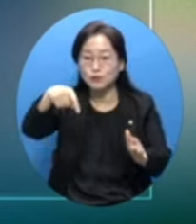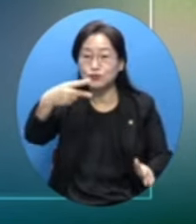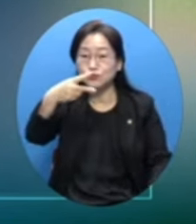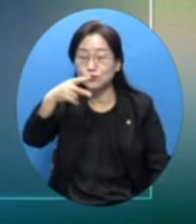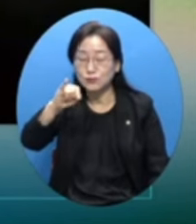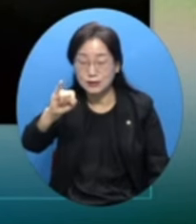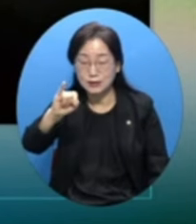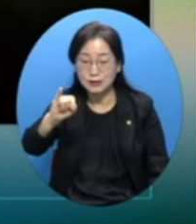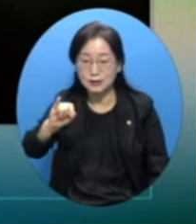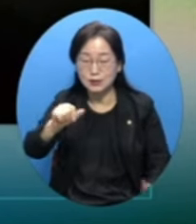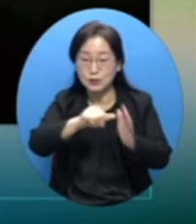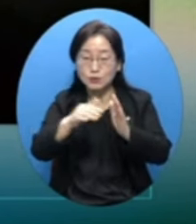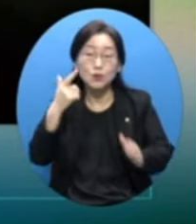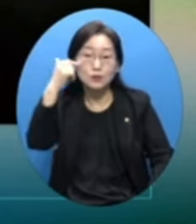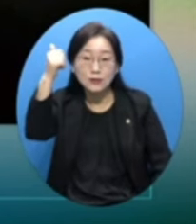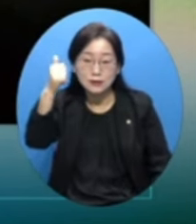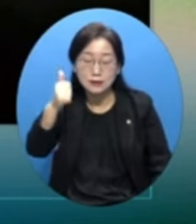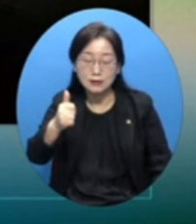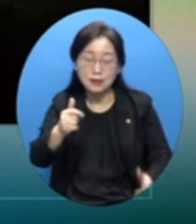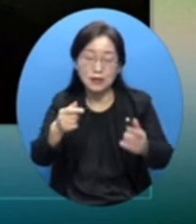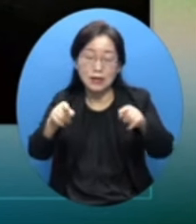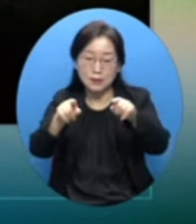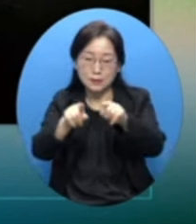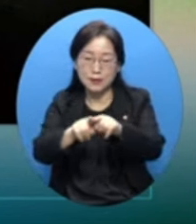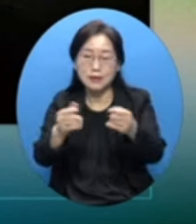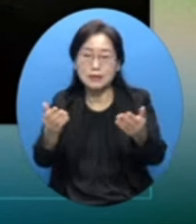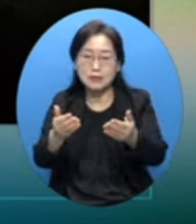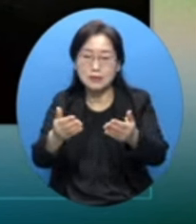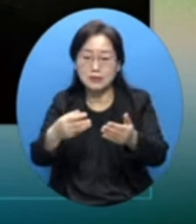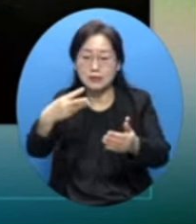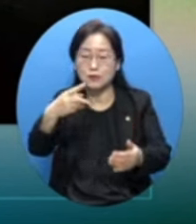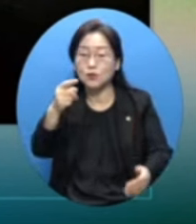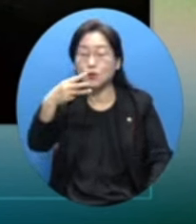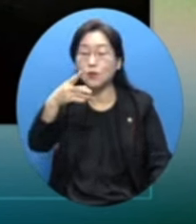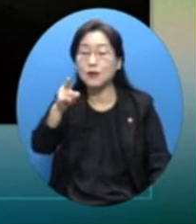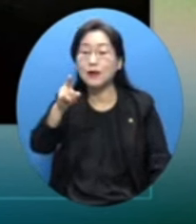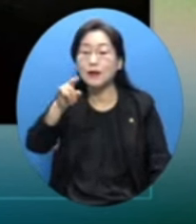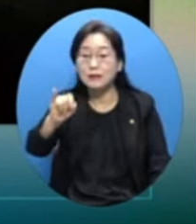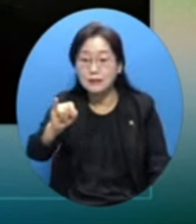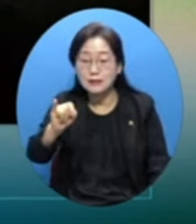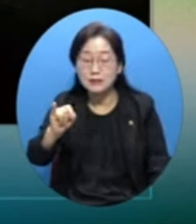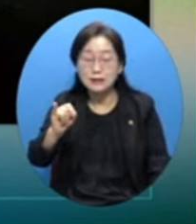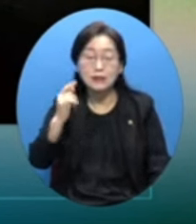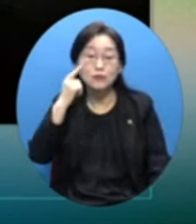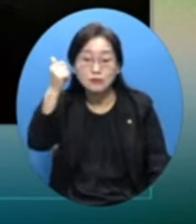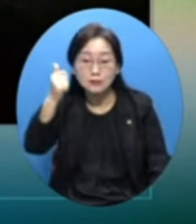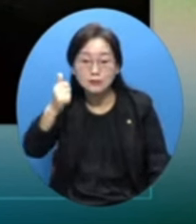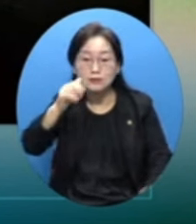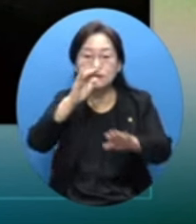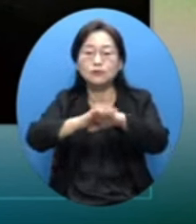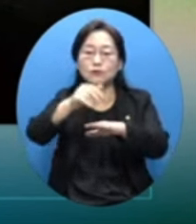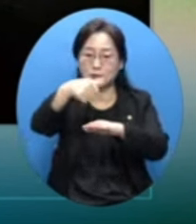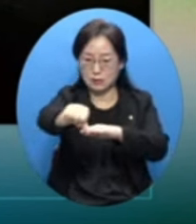동역자인 루벤 아처 토레이 박사의 손자입니다 그런데